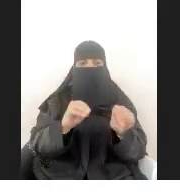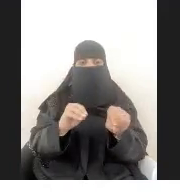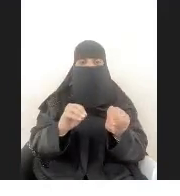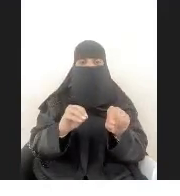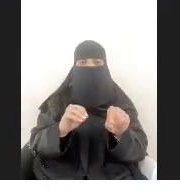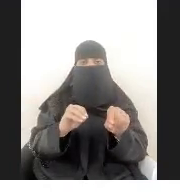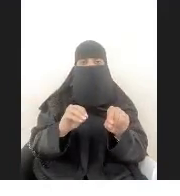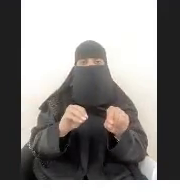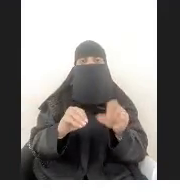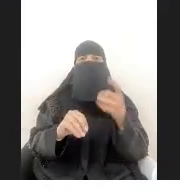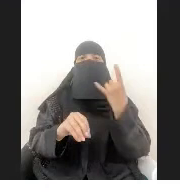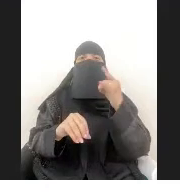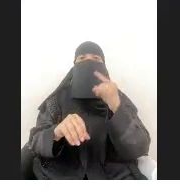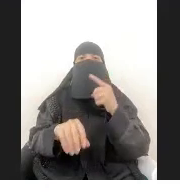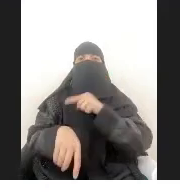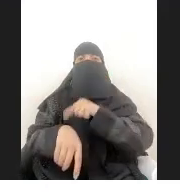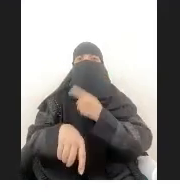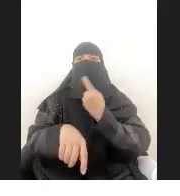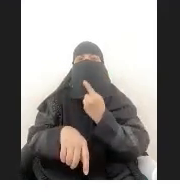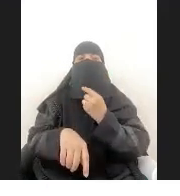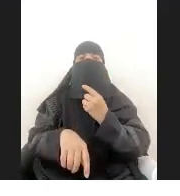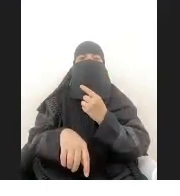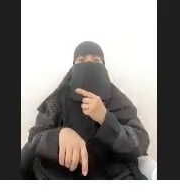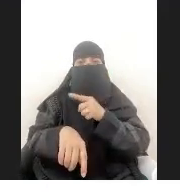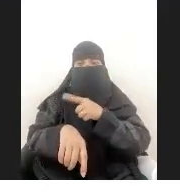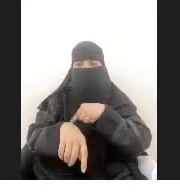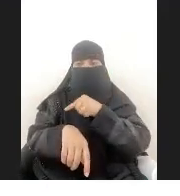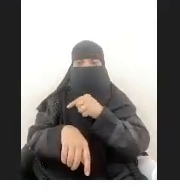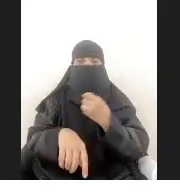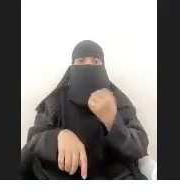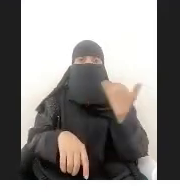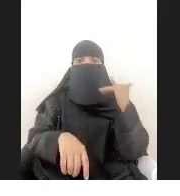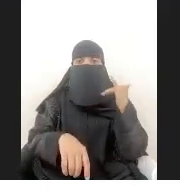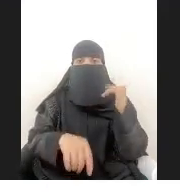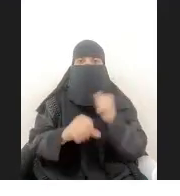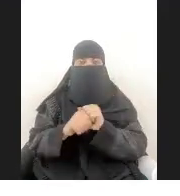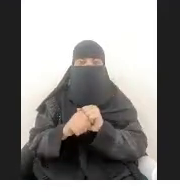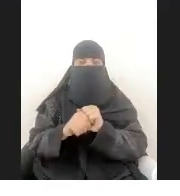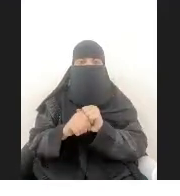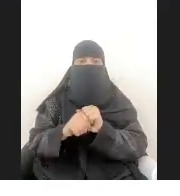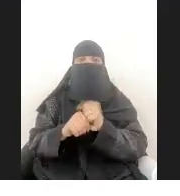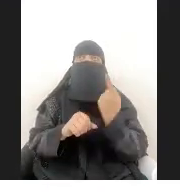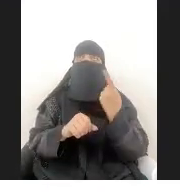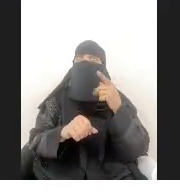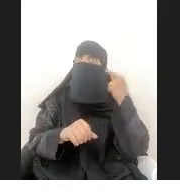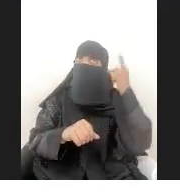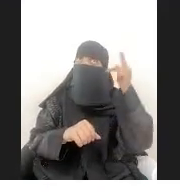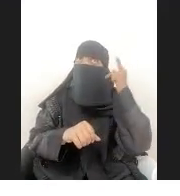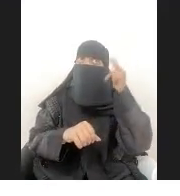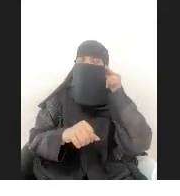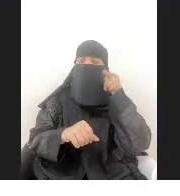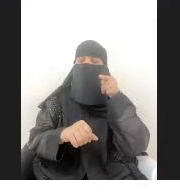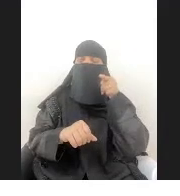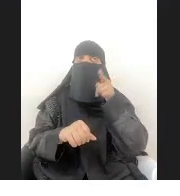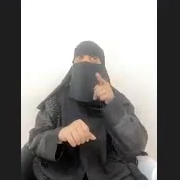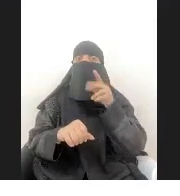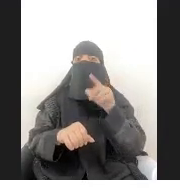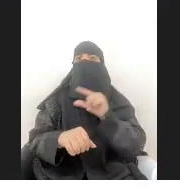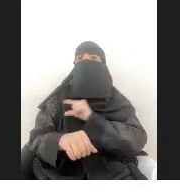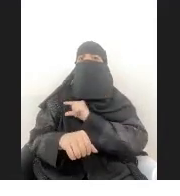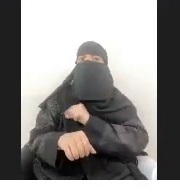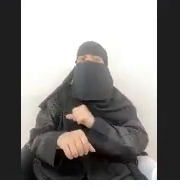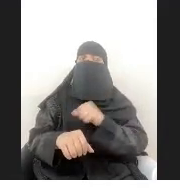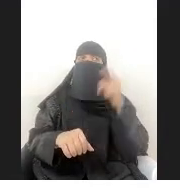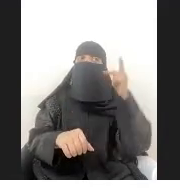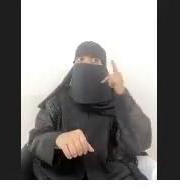أعرف 10 ساعات عربي مثلاً، وبعدين أنا أتوقع من طلابي يشتغلوا على العربي 10 ساعات زيادة. لازم إنه